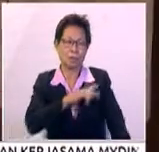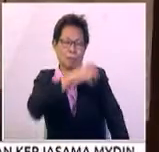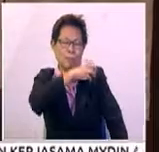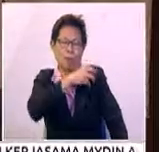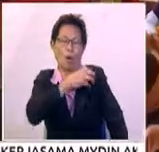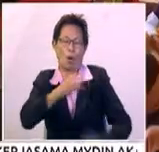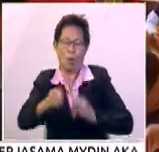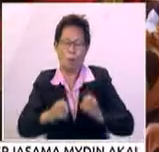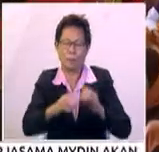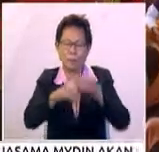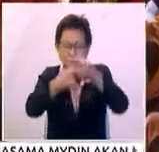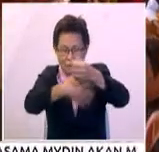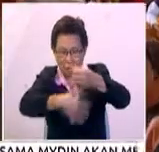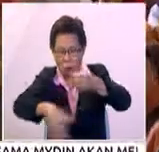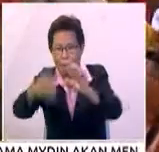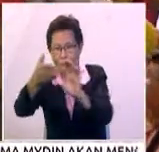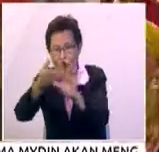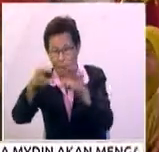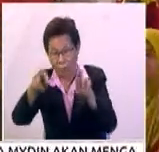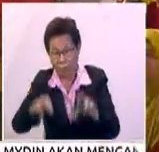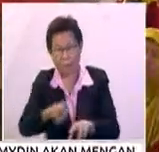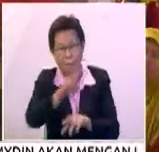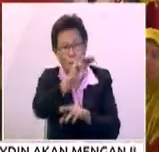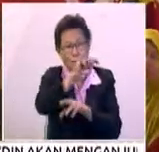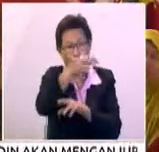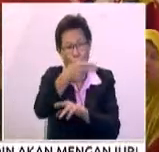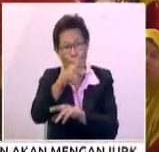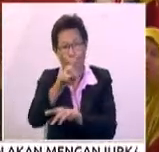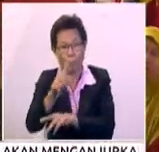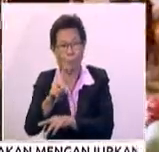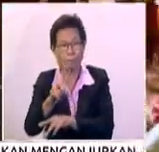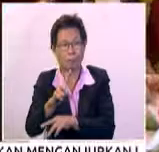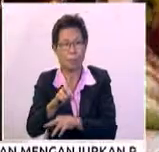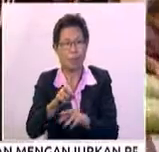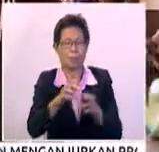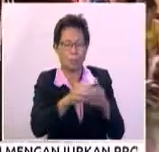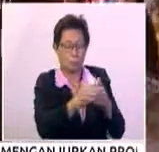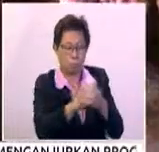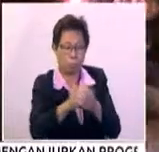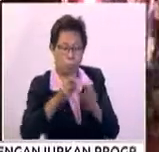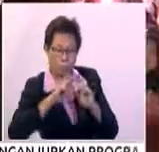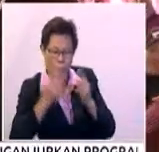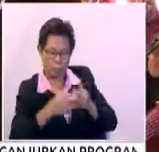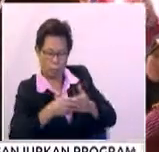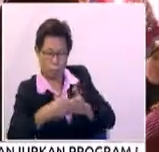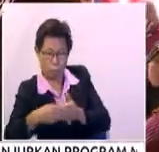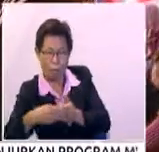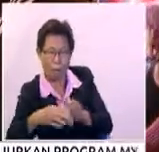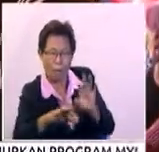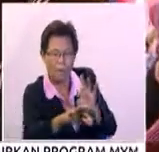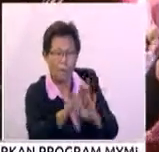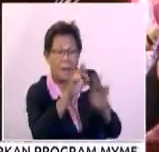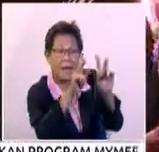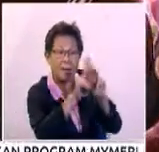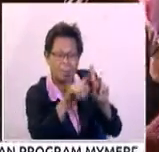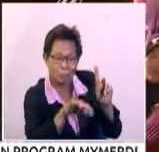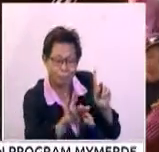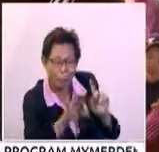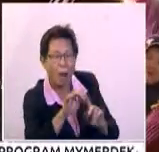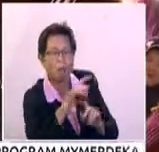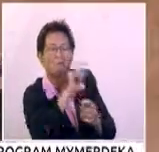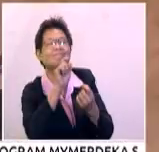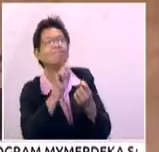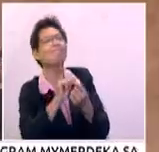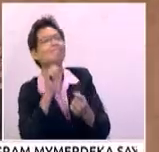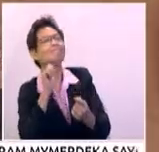Operasi Cawangan dan Susulan Bank Rakyat Muhammad Syarif Isa yang mengotai rombongan ini berkata pemilihan kampung Trapian Smaj adalah